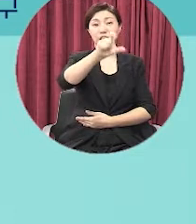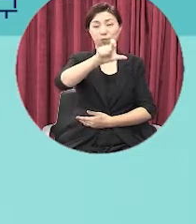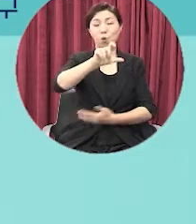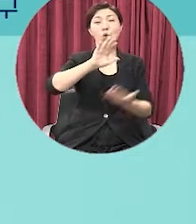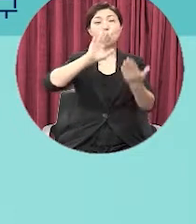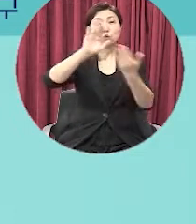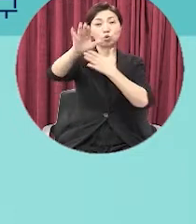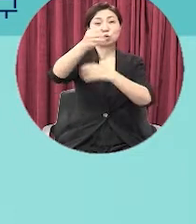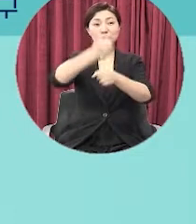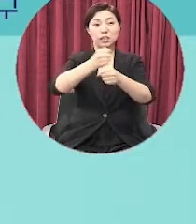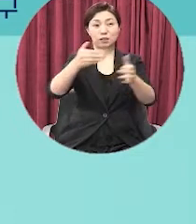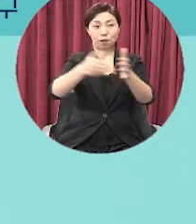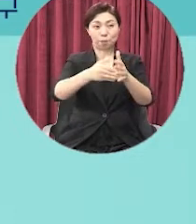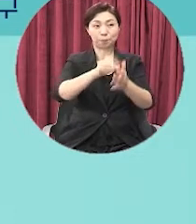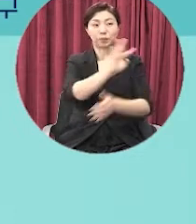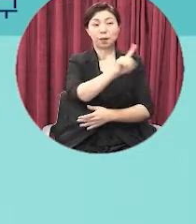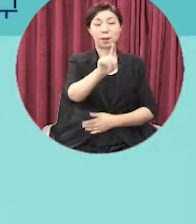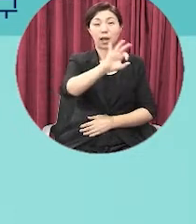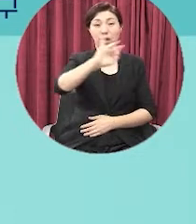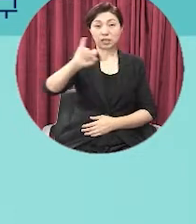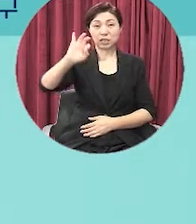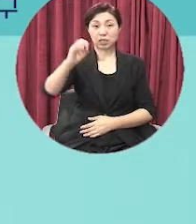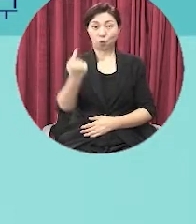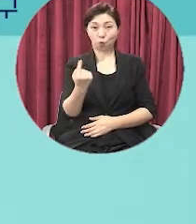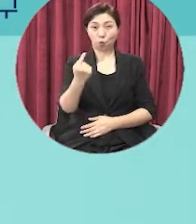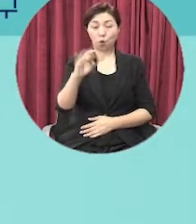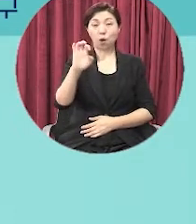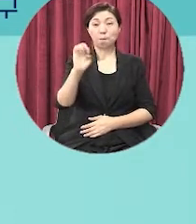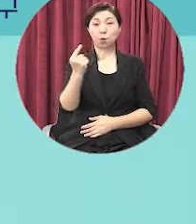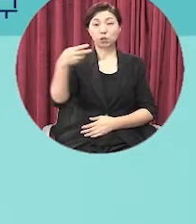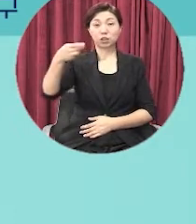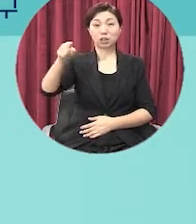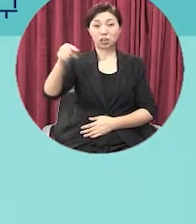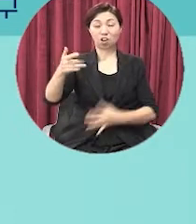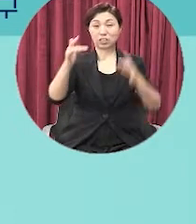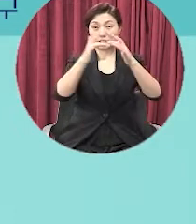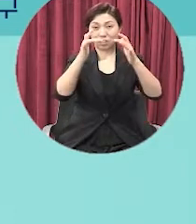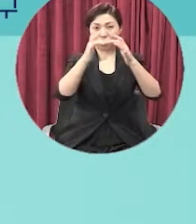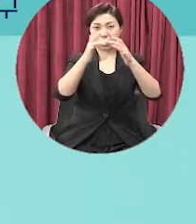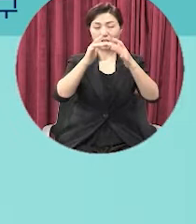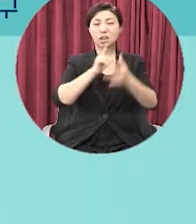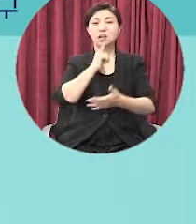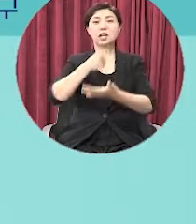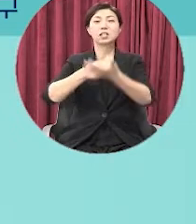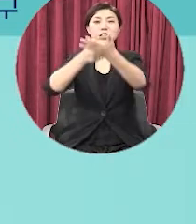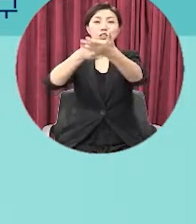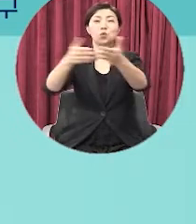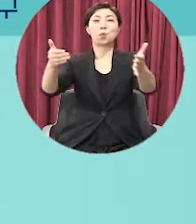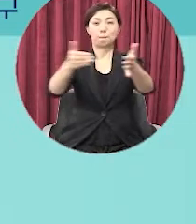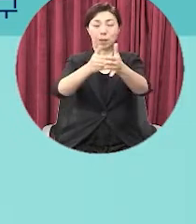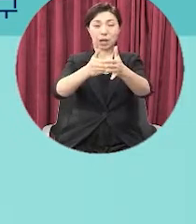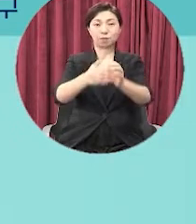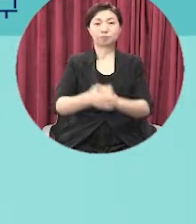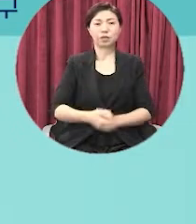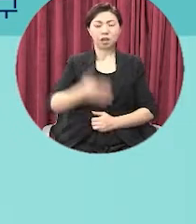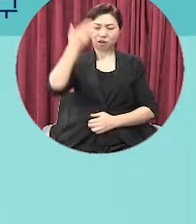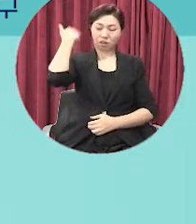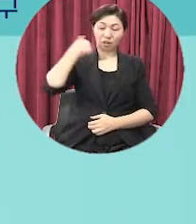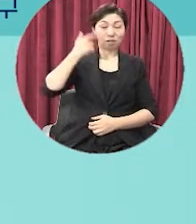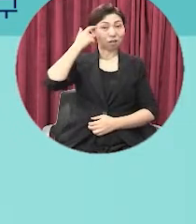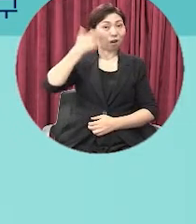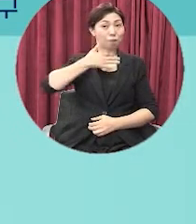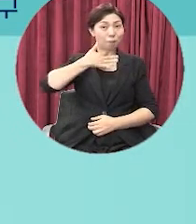과 여 포털이 라는 조토 공식 사이트에 등록되어 있는 그 그 표정은 컬러 진과 그런데 이제 저희도 그때 생각을 못 했는데